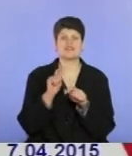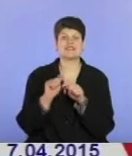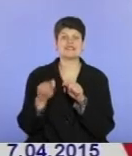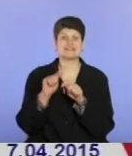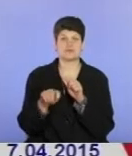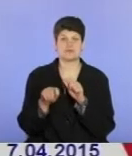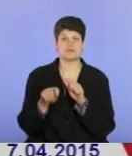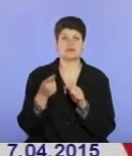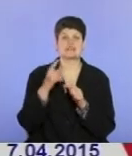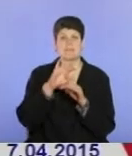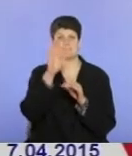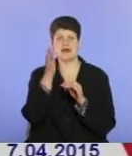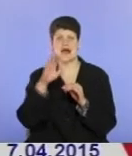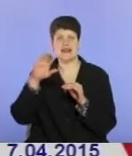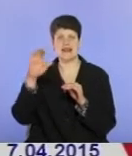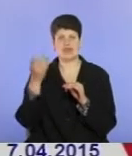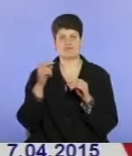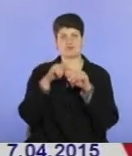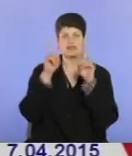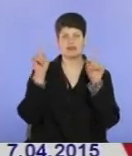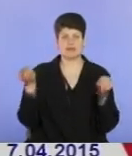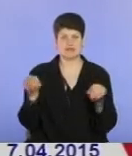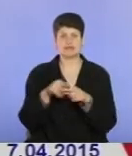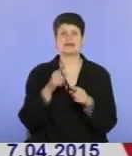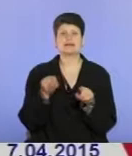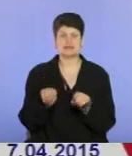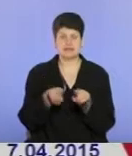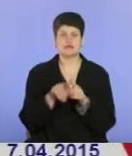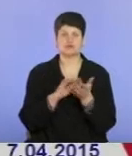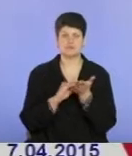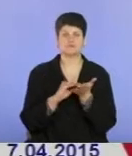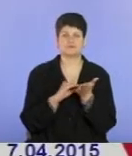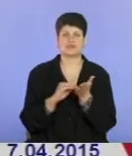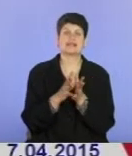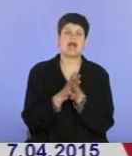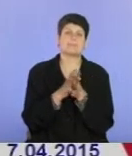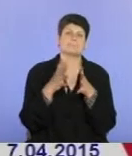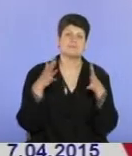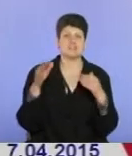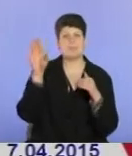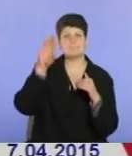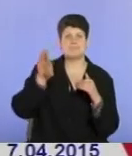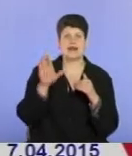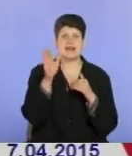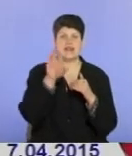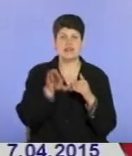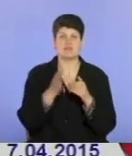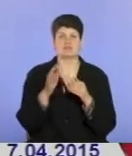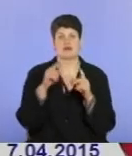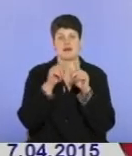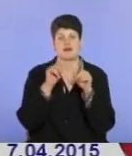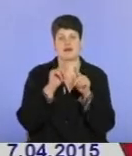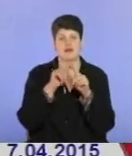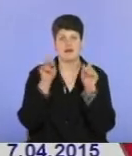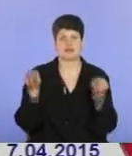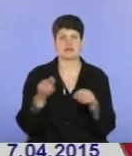Це барельєфна картина саме Так вона і буде зазначатися в рекорді якнайбільше барельєфна картина із сірників